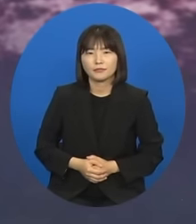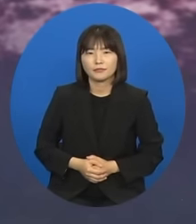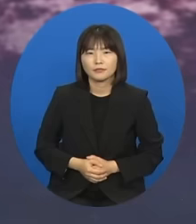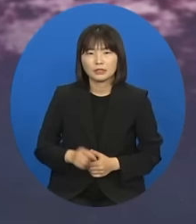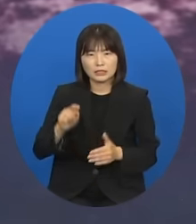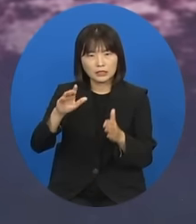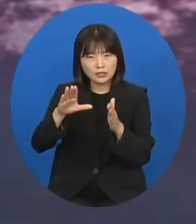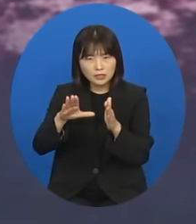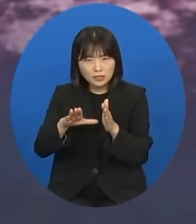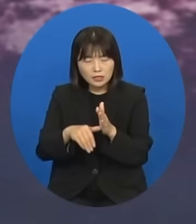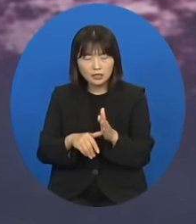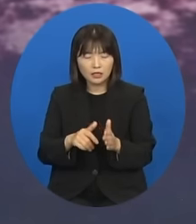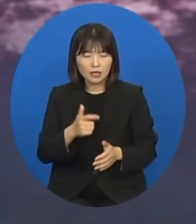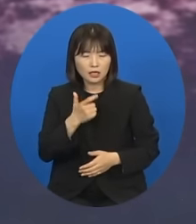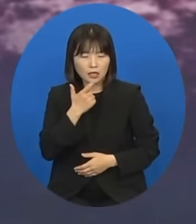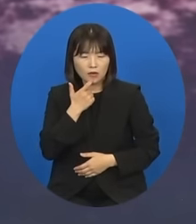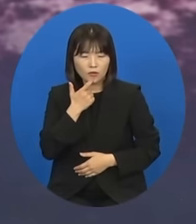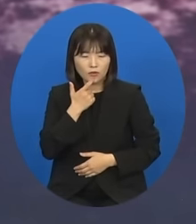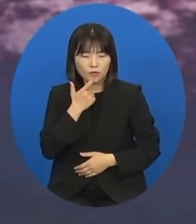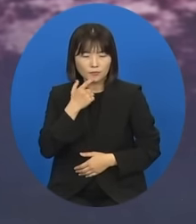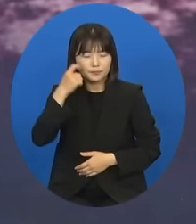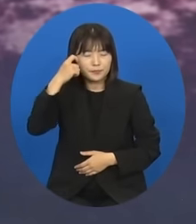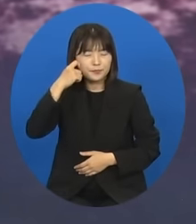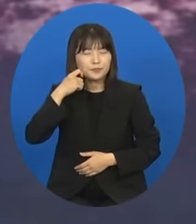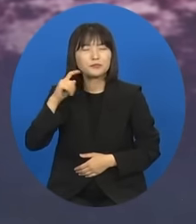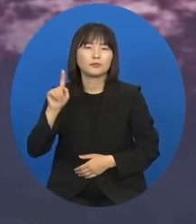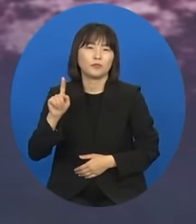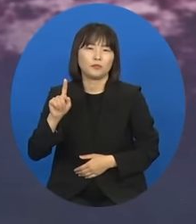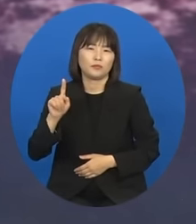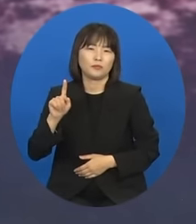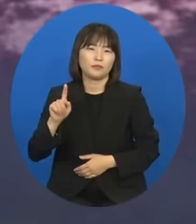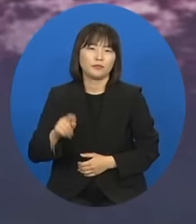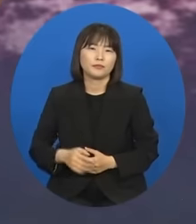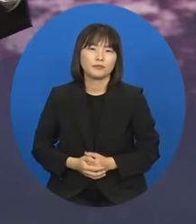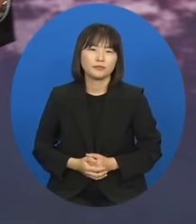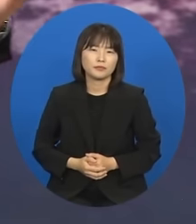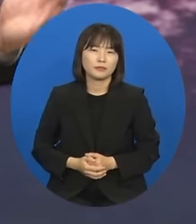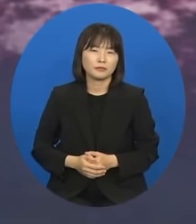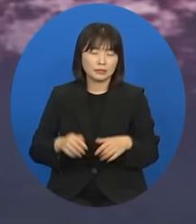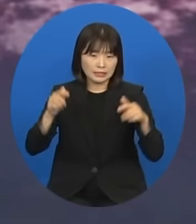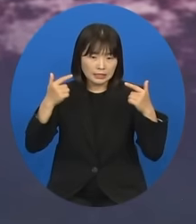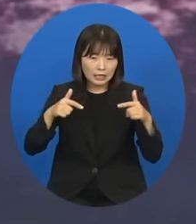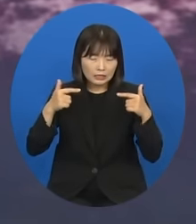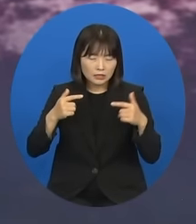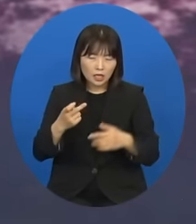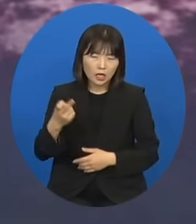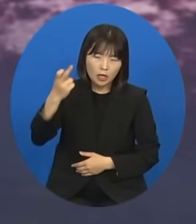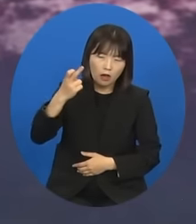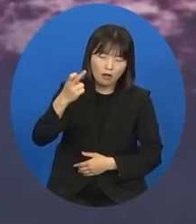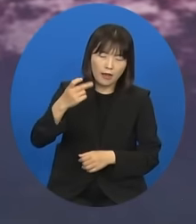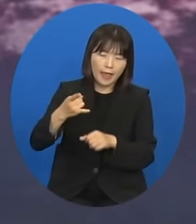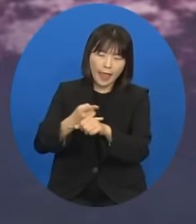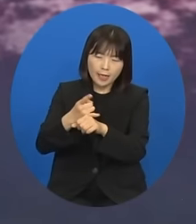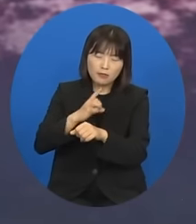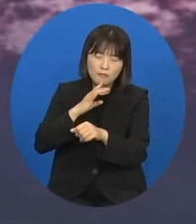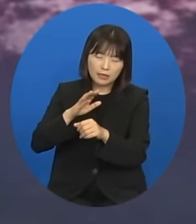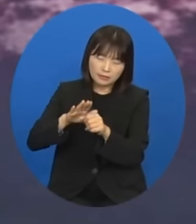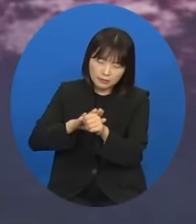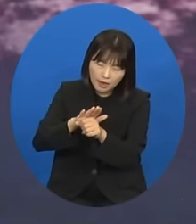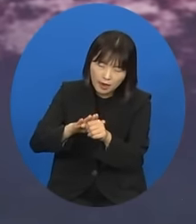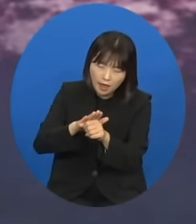이때 야곱은 어떤 생각이 들었을까요 늘 형만 이뻐하던 그